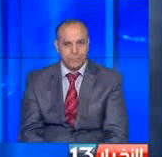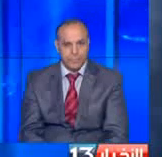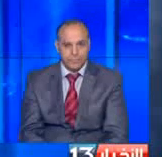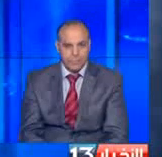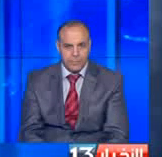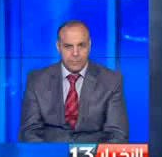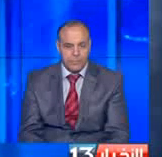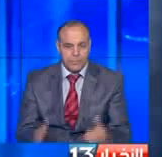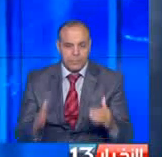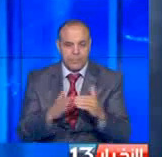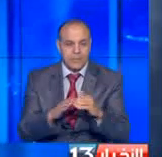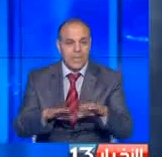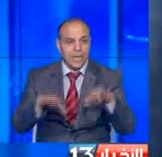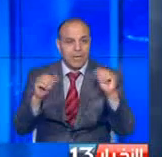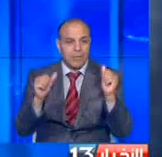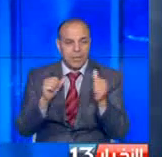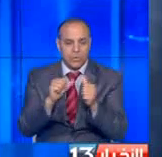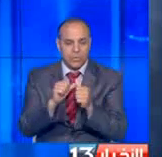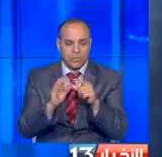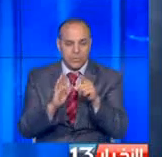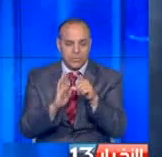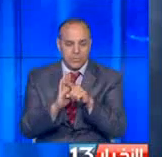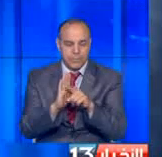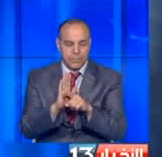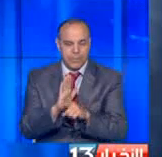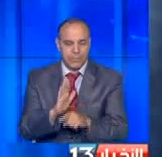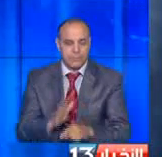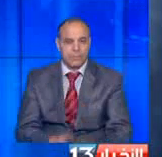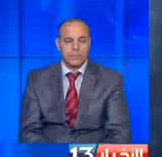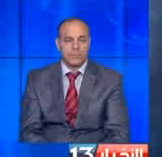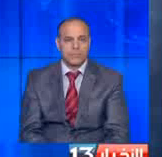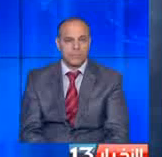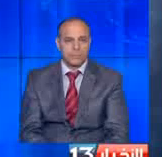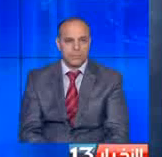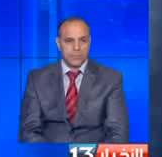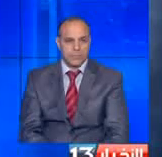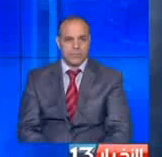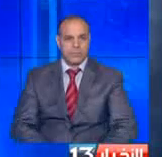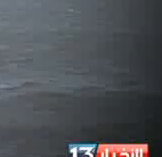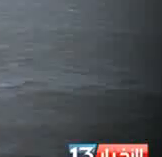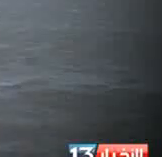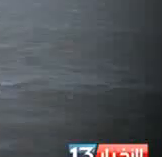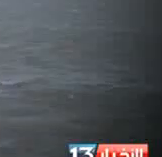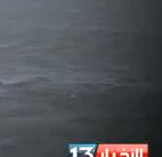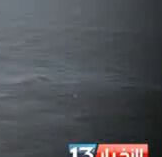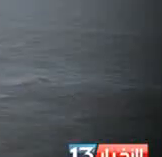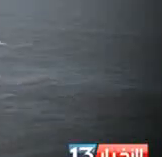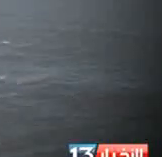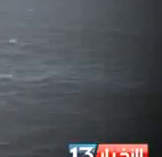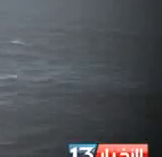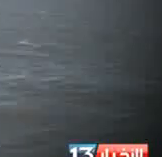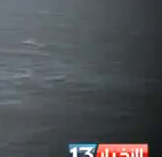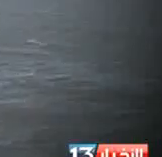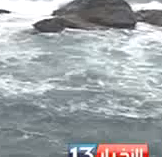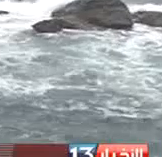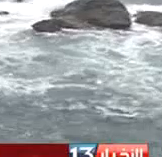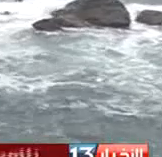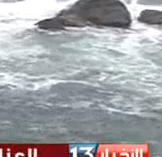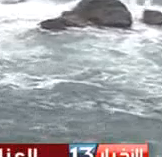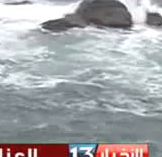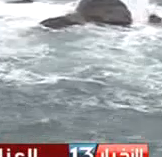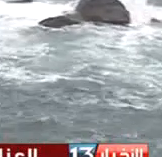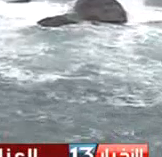نهايه الموعد الاخباري مشاهدينا الكرام اليكم فيما يلي تذكيرا بعناوين القضاء العسكري يؤكد